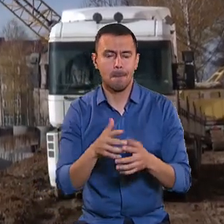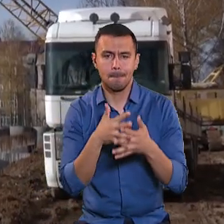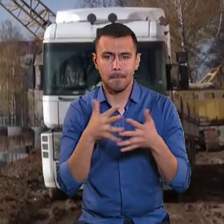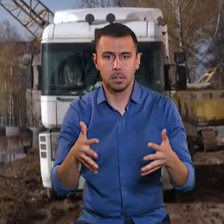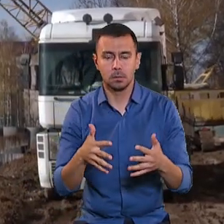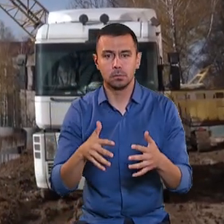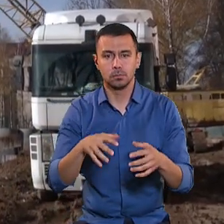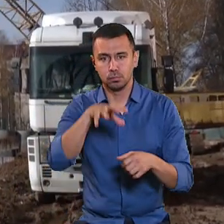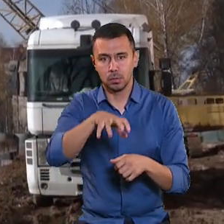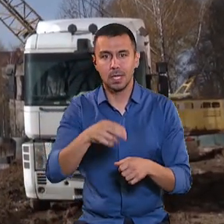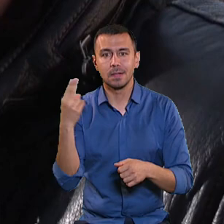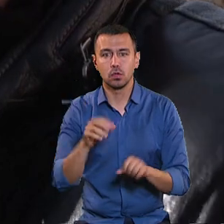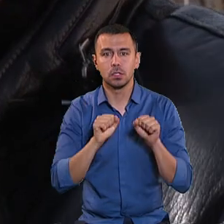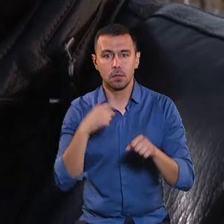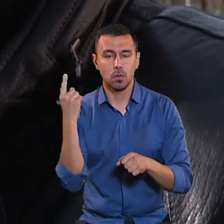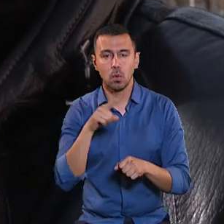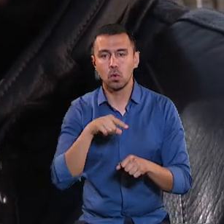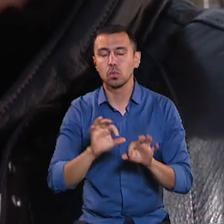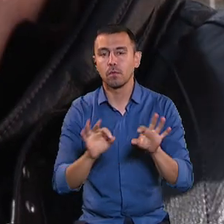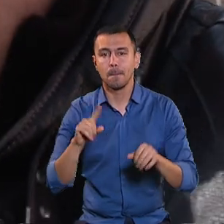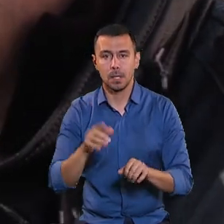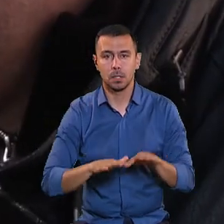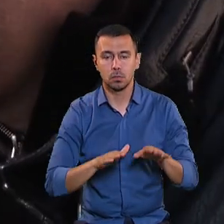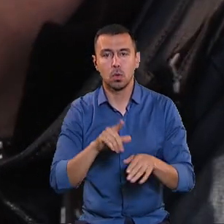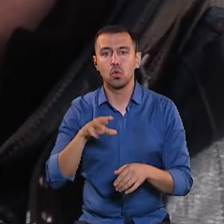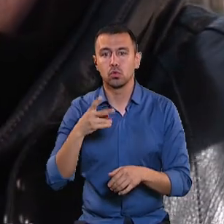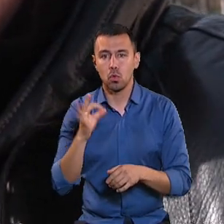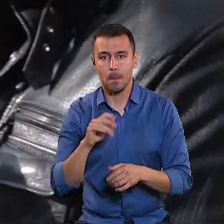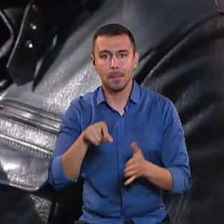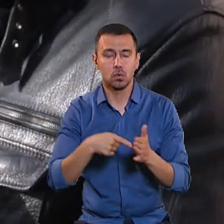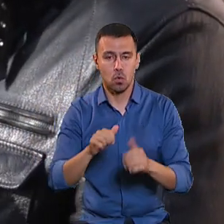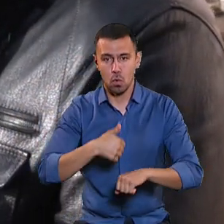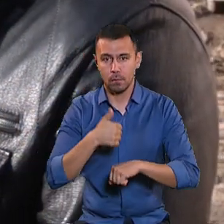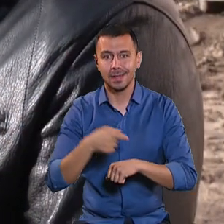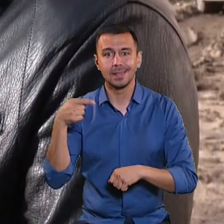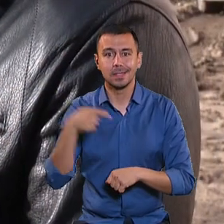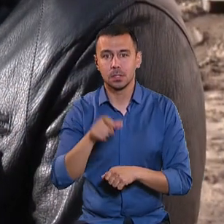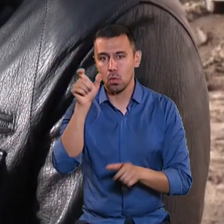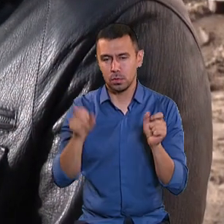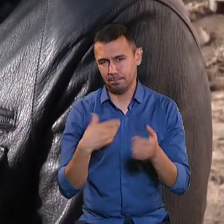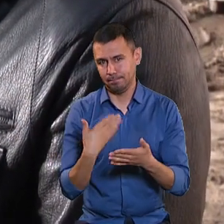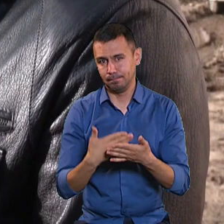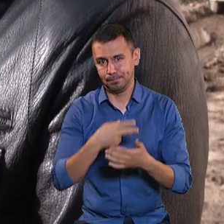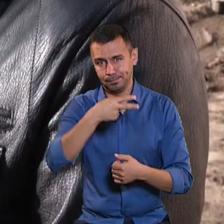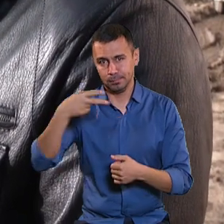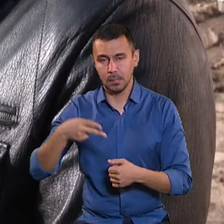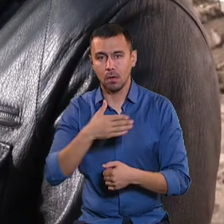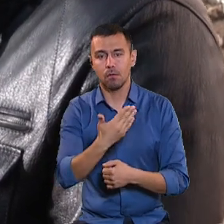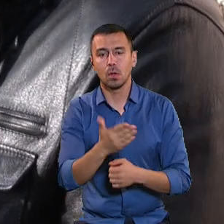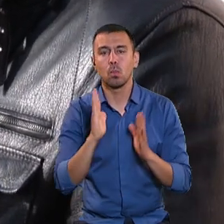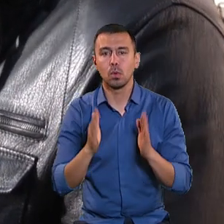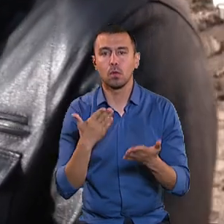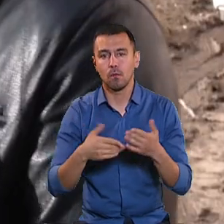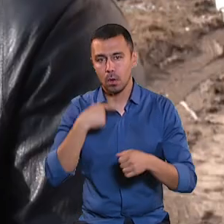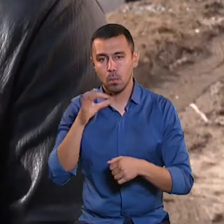цивільного захисту в області розповідає перший заступник Городоцького міського голови Артур Косінський 1ся осіб орієнтовно вона буде якщо ми говоримо